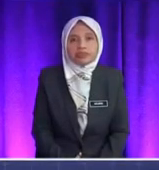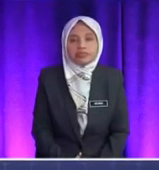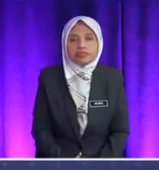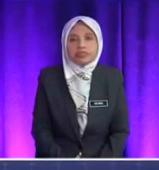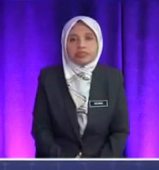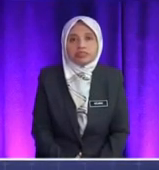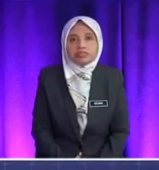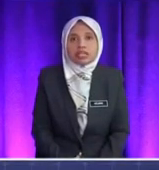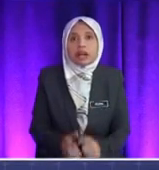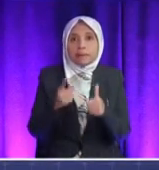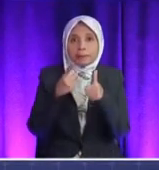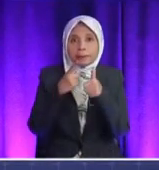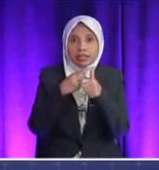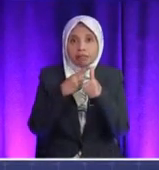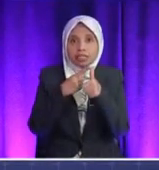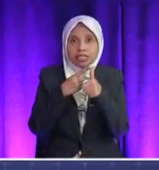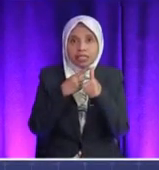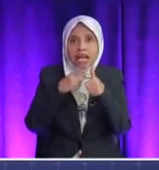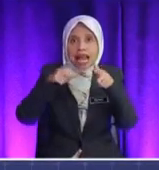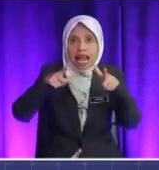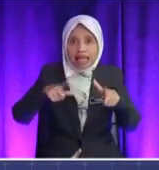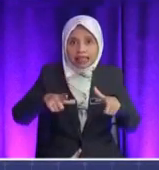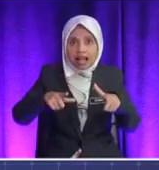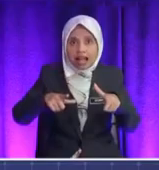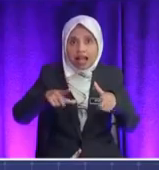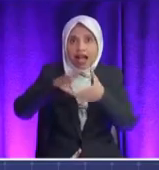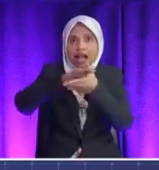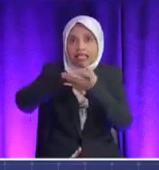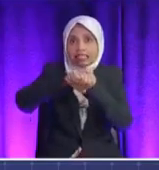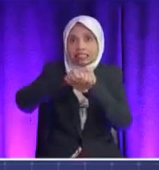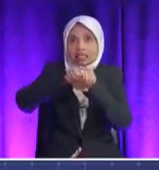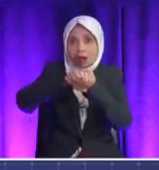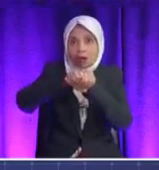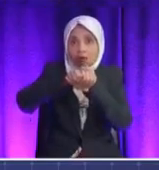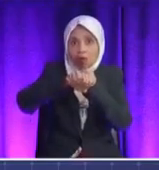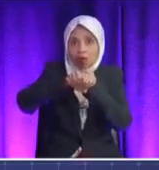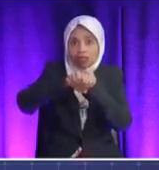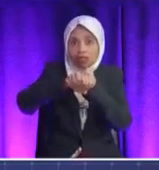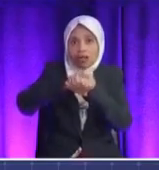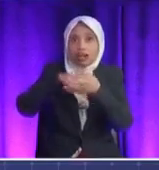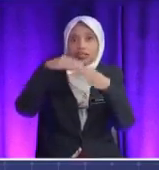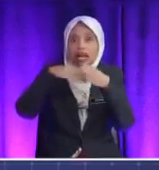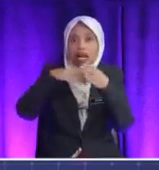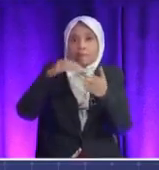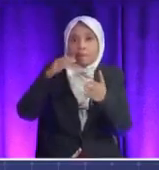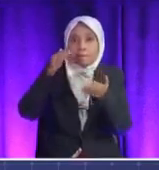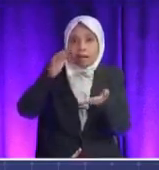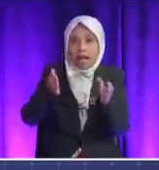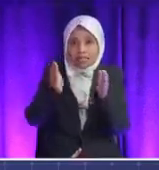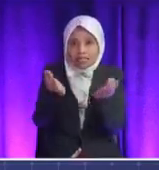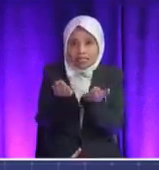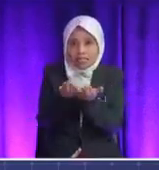morning tamoa kita Letakkan sablon dalam teknik cuma kita sembuh air